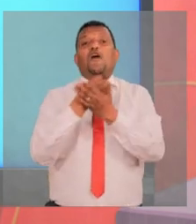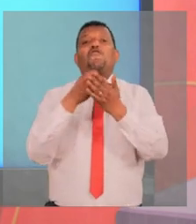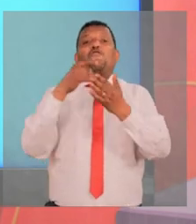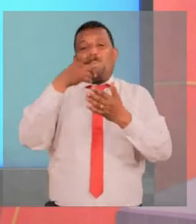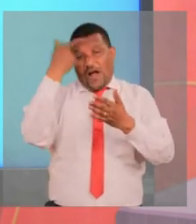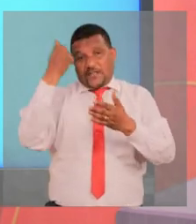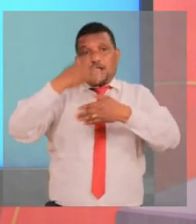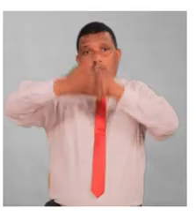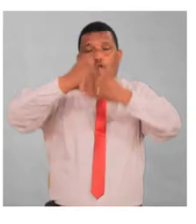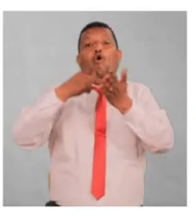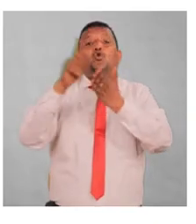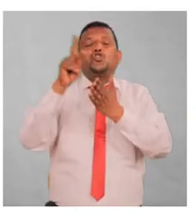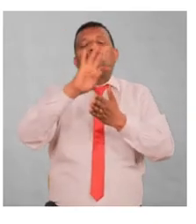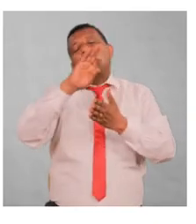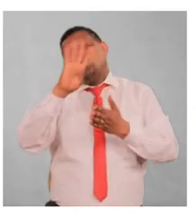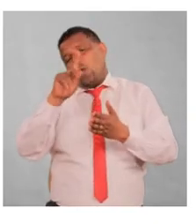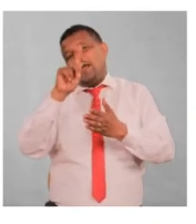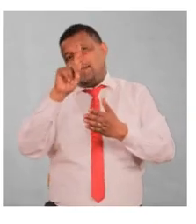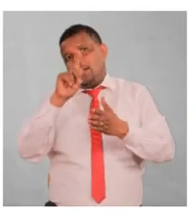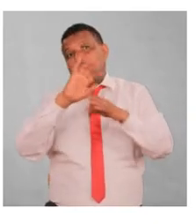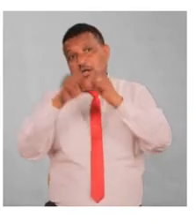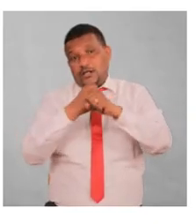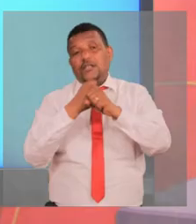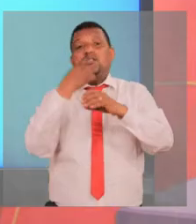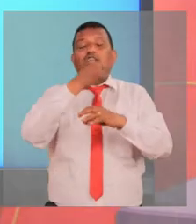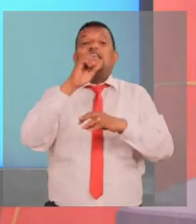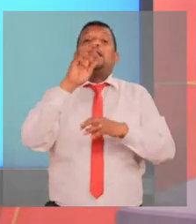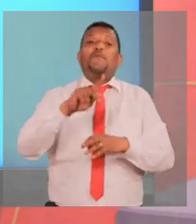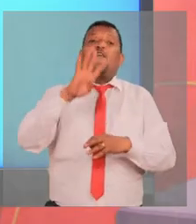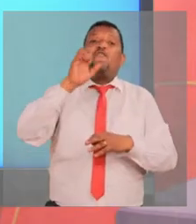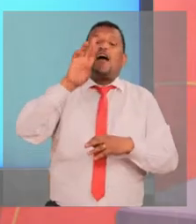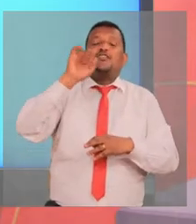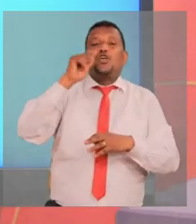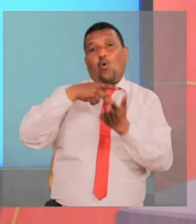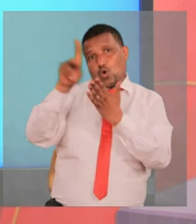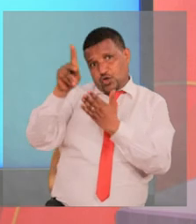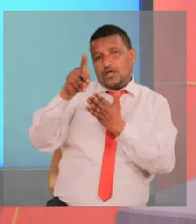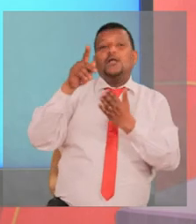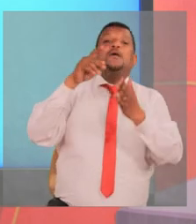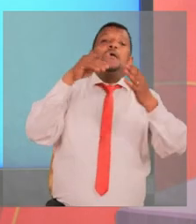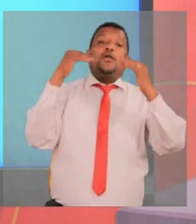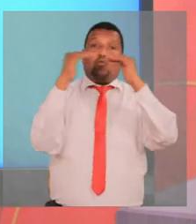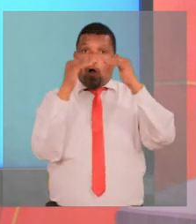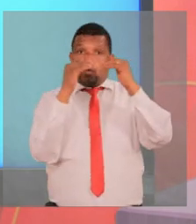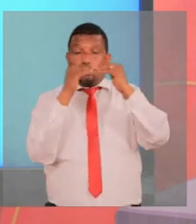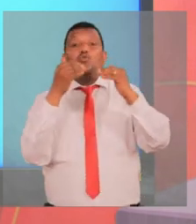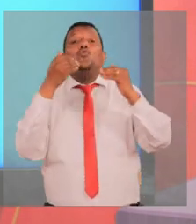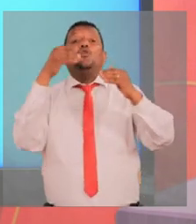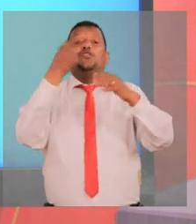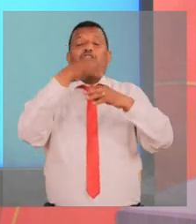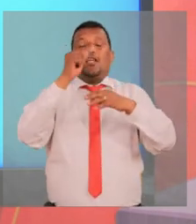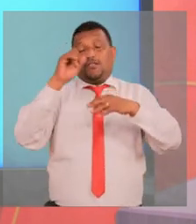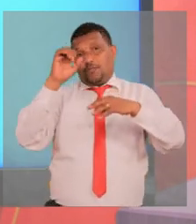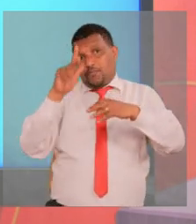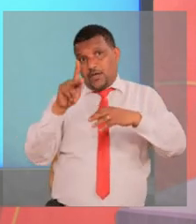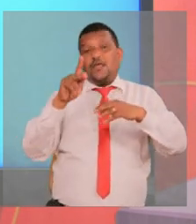subscribe the Channel Please subscribe and